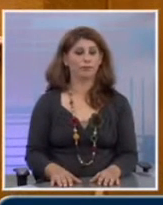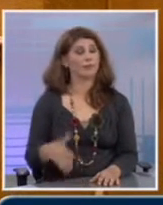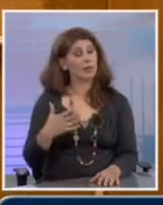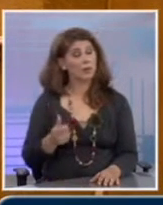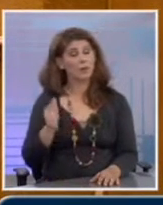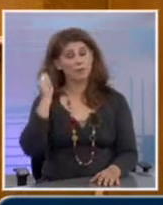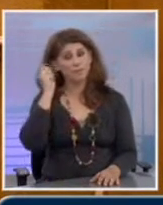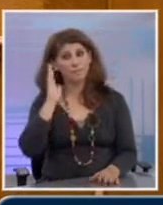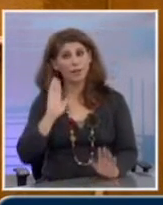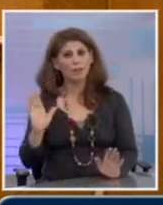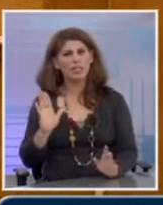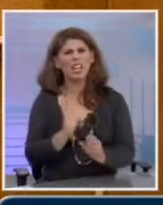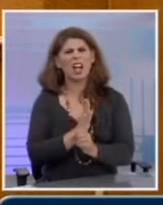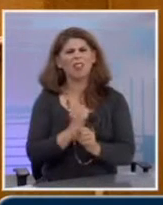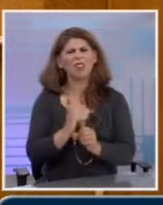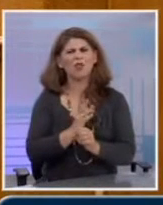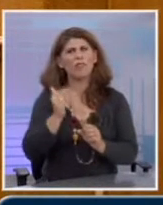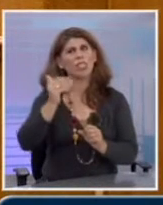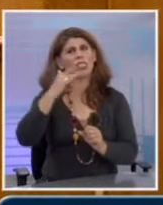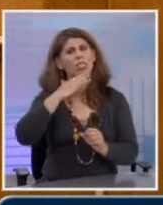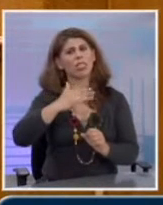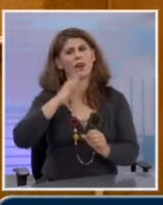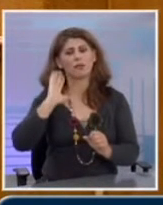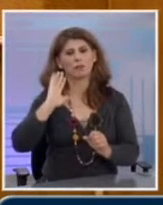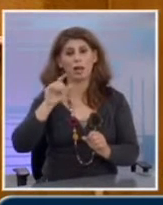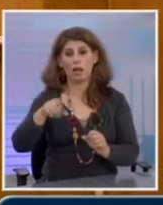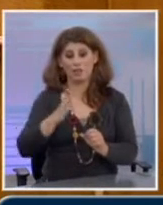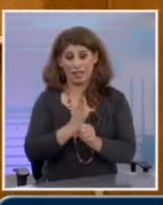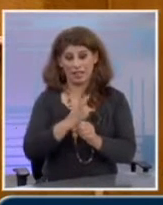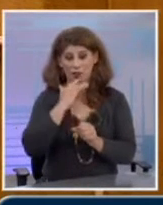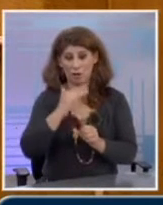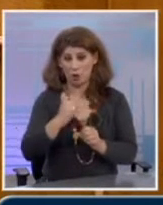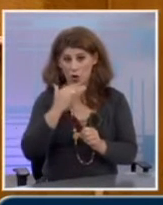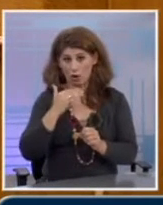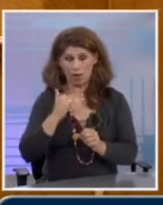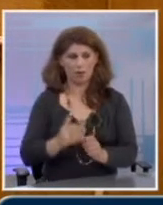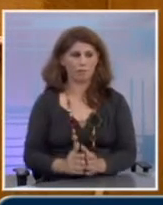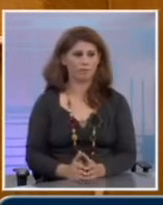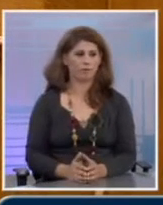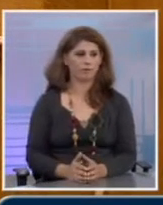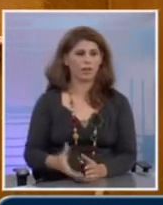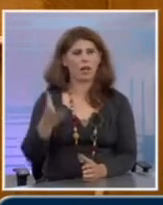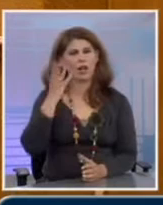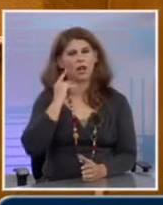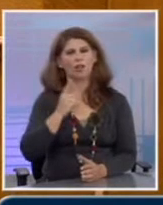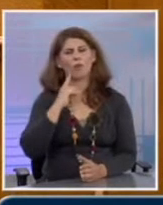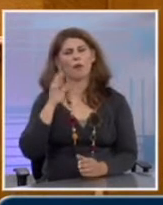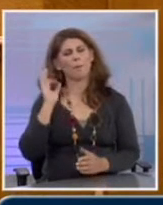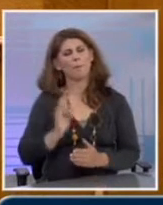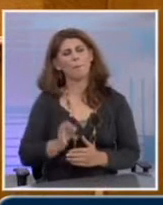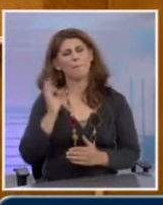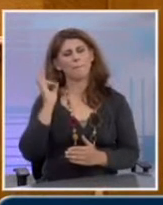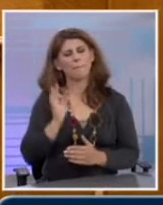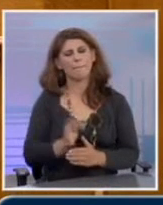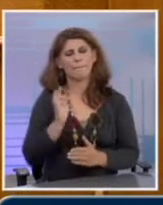απίστευτη καταστροφολογία. Θυμίζω ότι αυτή η καταστροφολογία την ακούμε μονότονα εδώ και πάρα πολλούς μήνες